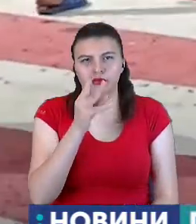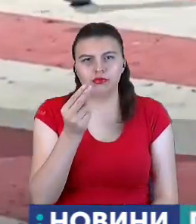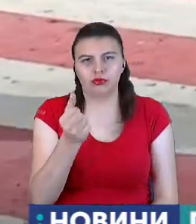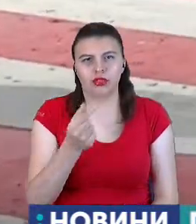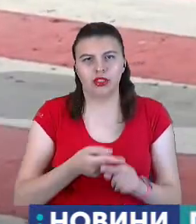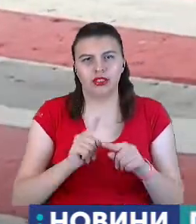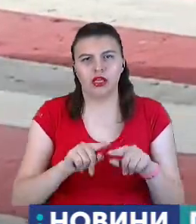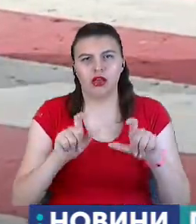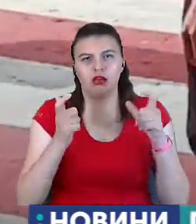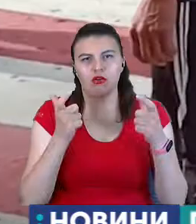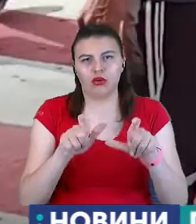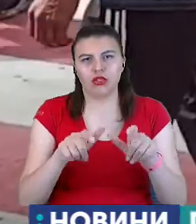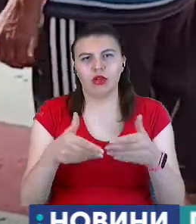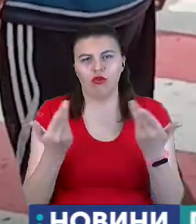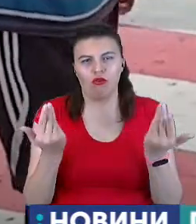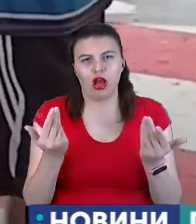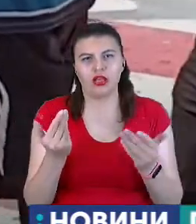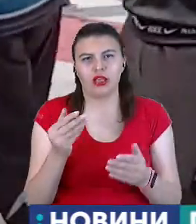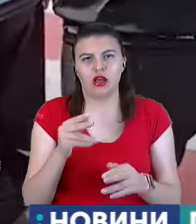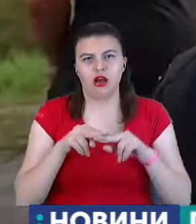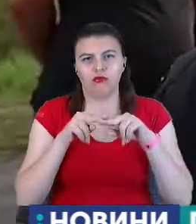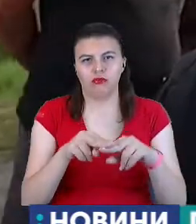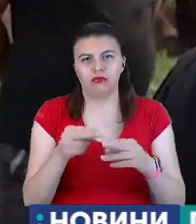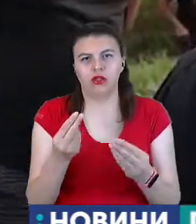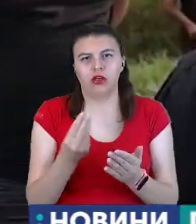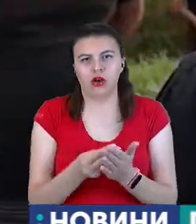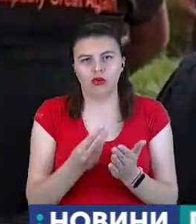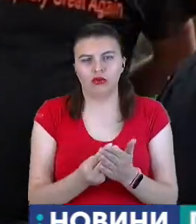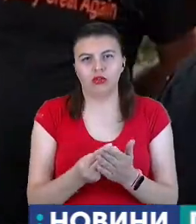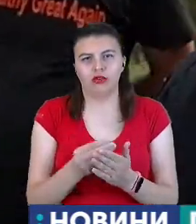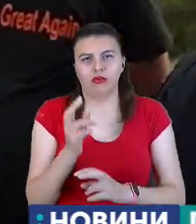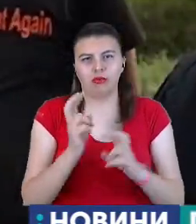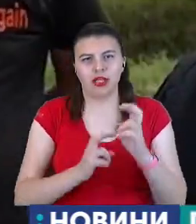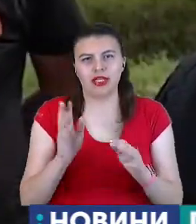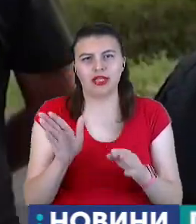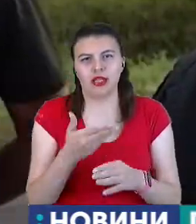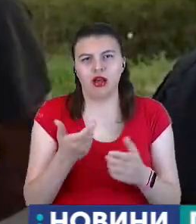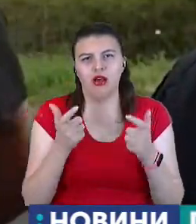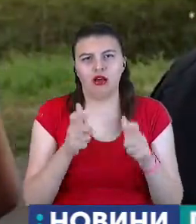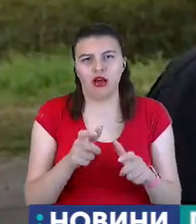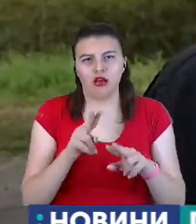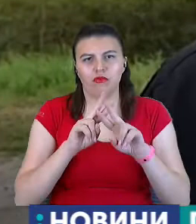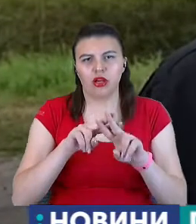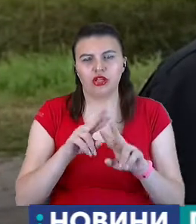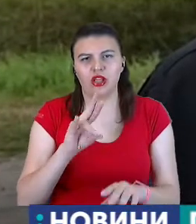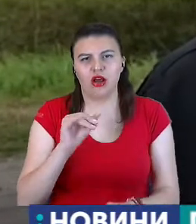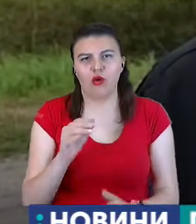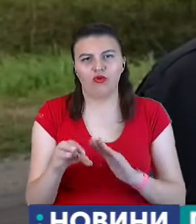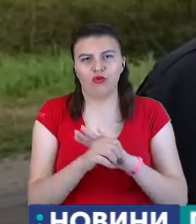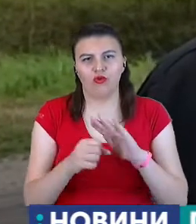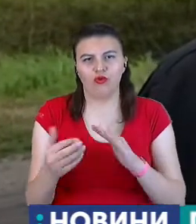рахунків підприємства, це зняття арешту на врожай, який отримує філія,